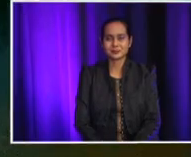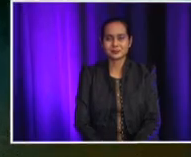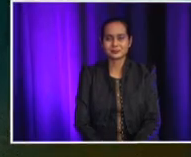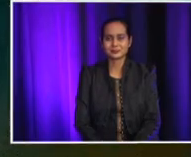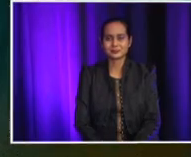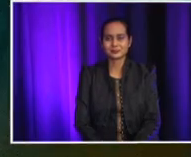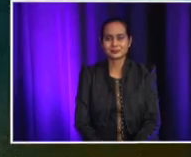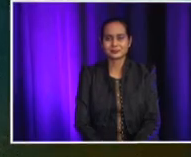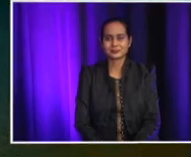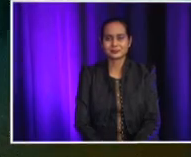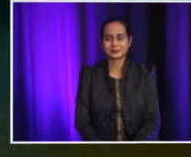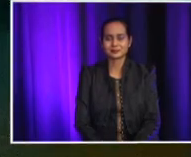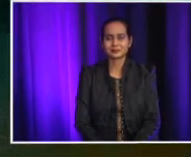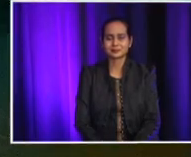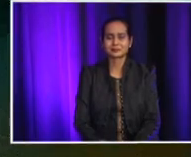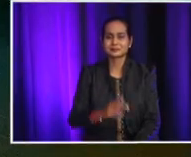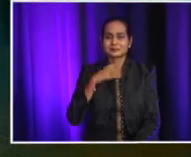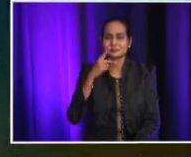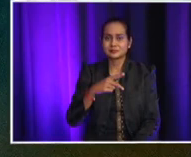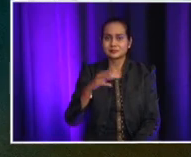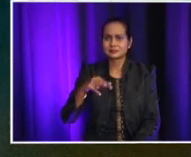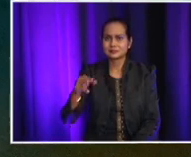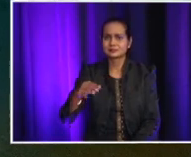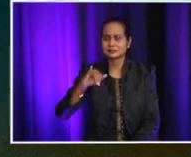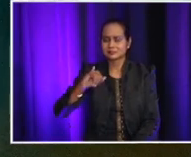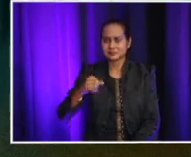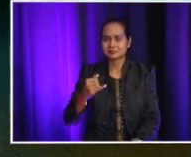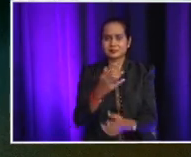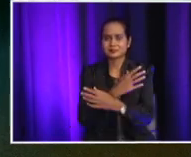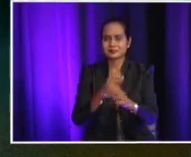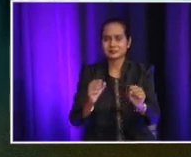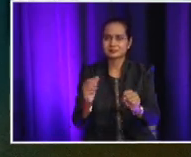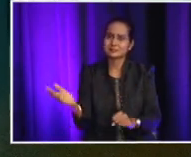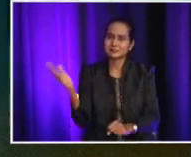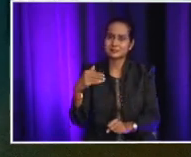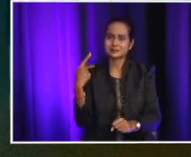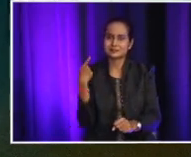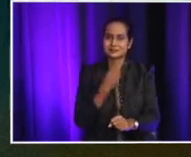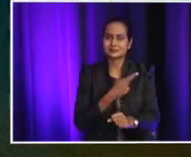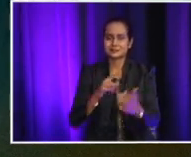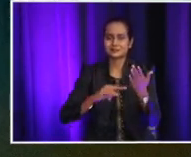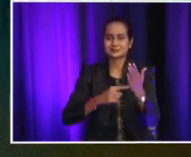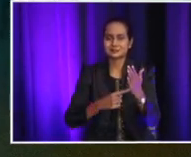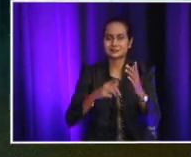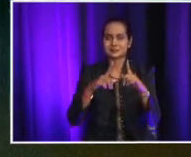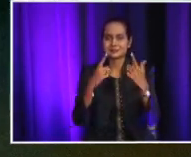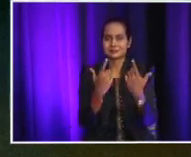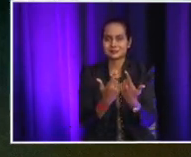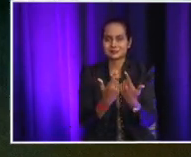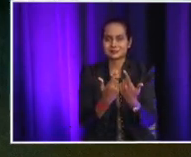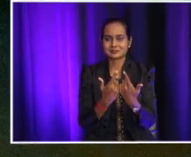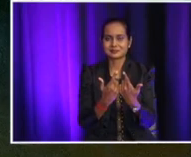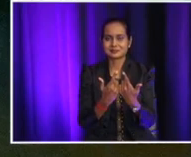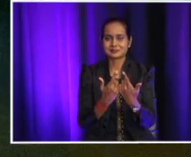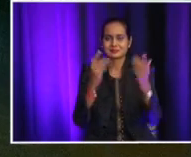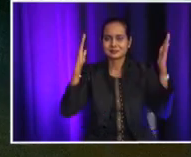jadi saya pasti mereka juga pun turut bersedia jumlah kita yang kelas kita bersama dengan mata